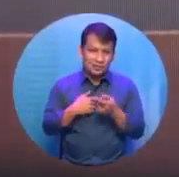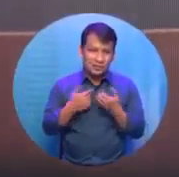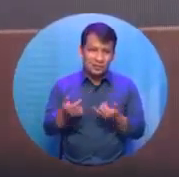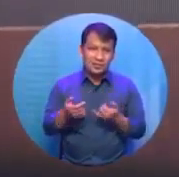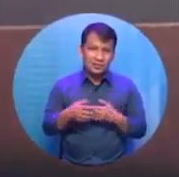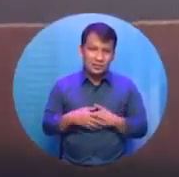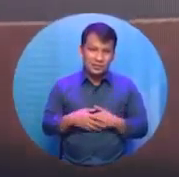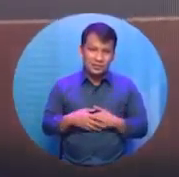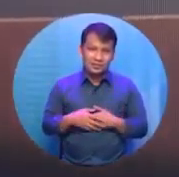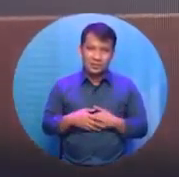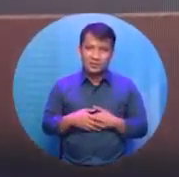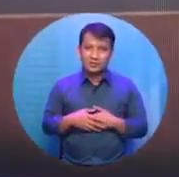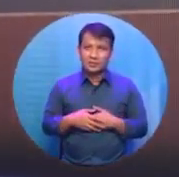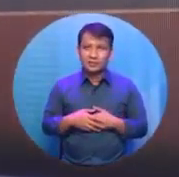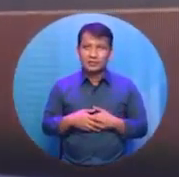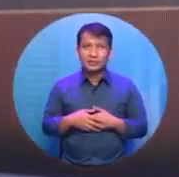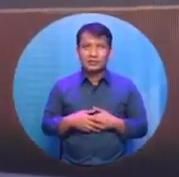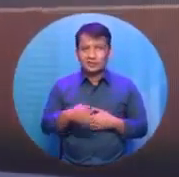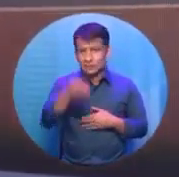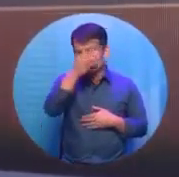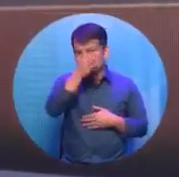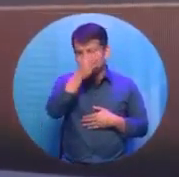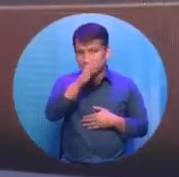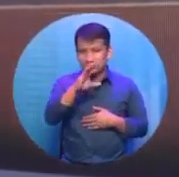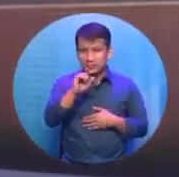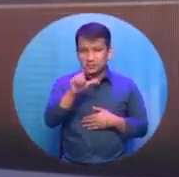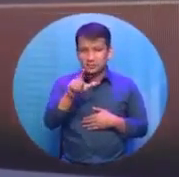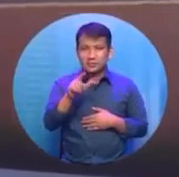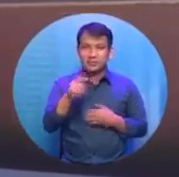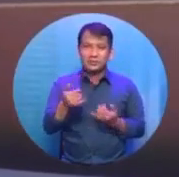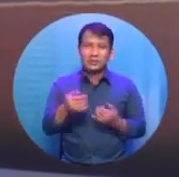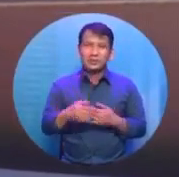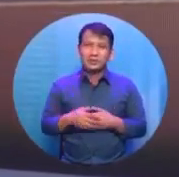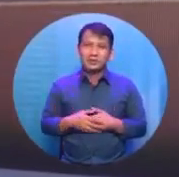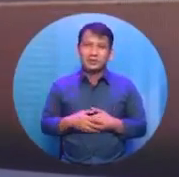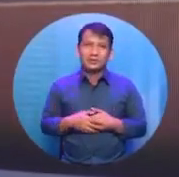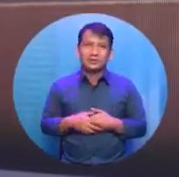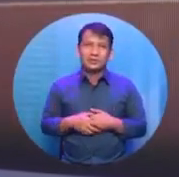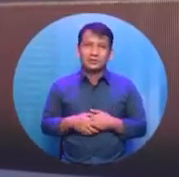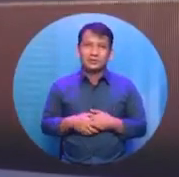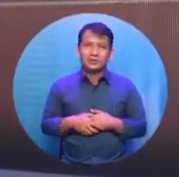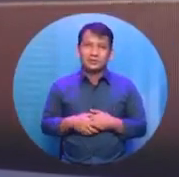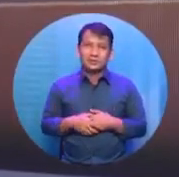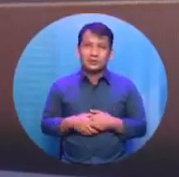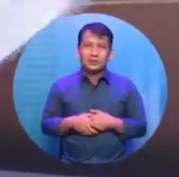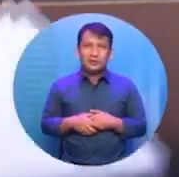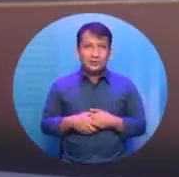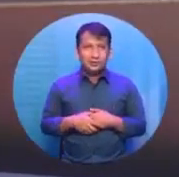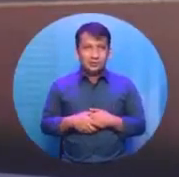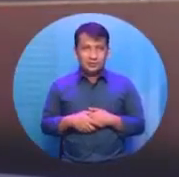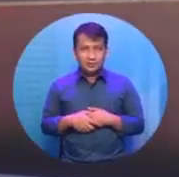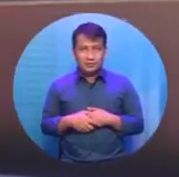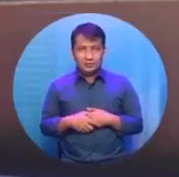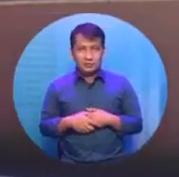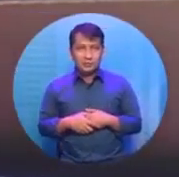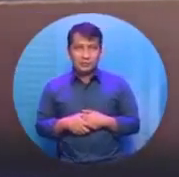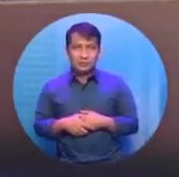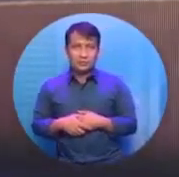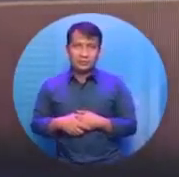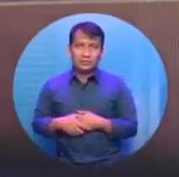sa Bicol. Nasa Bicol ka ngayon? Opo. Oh, okay. Eh, kumusta po